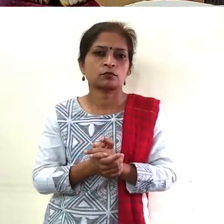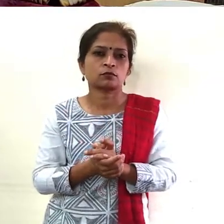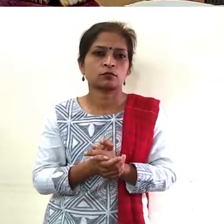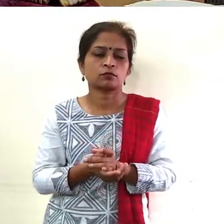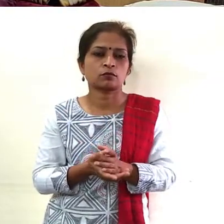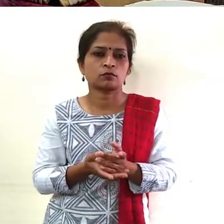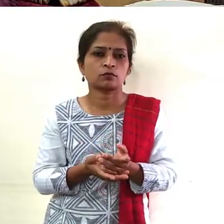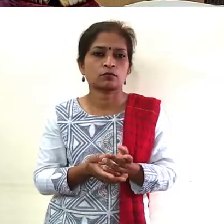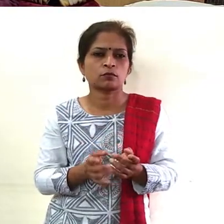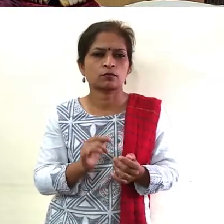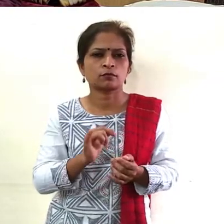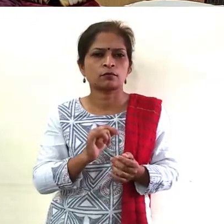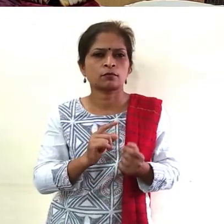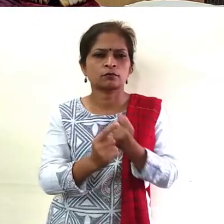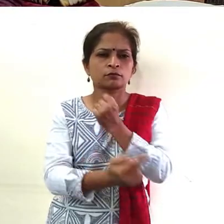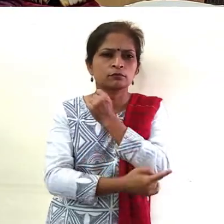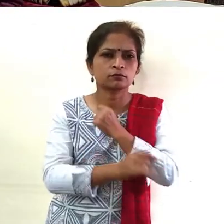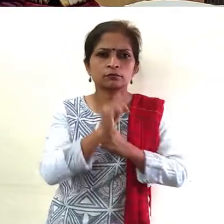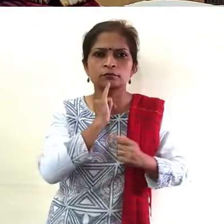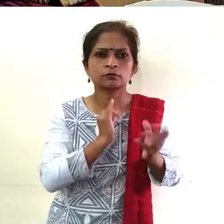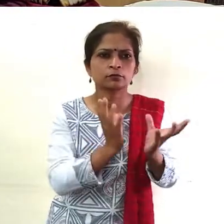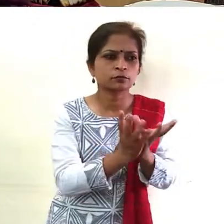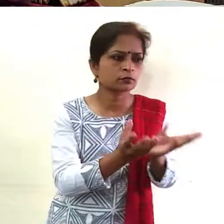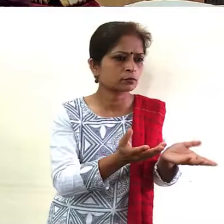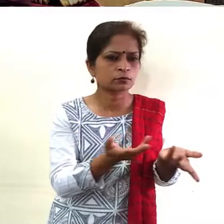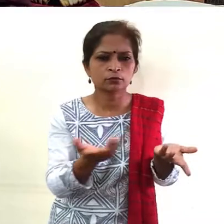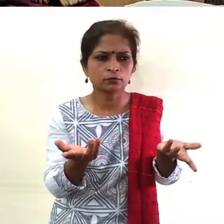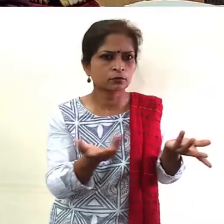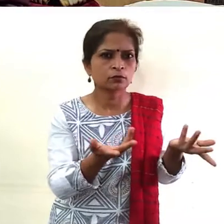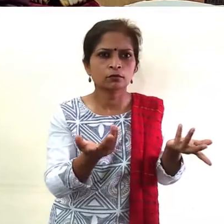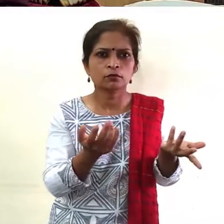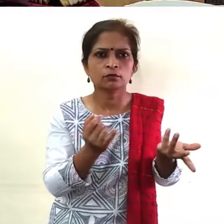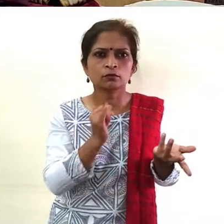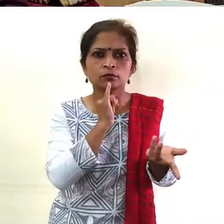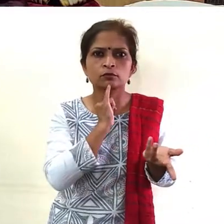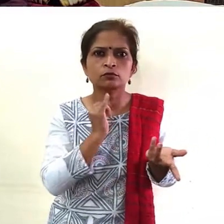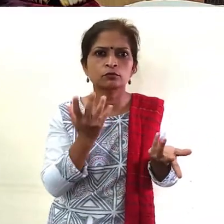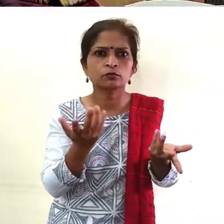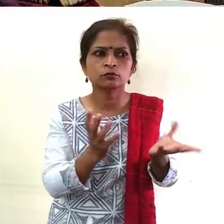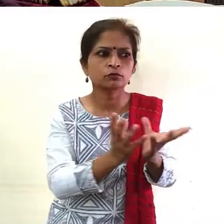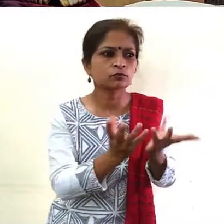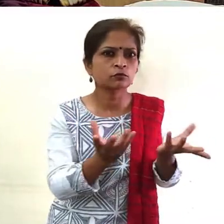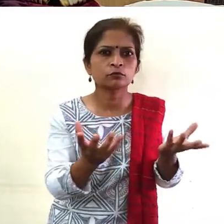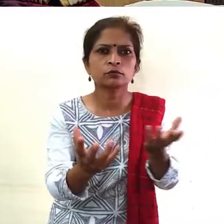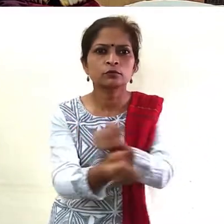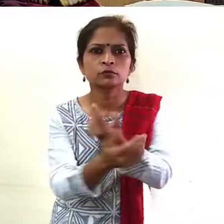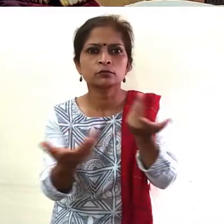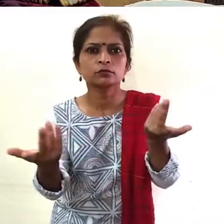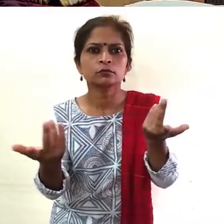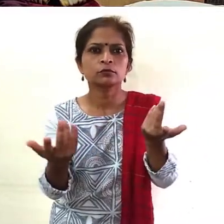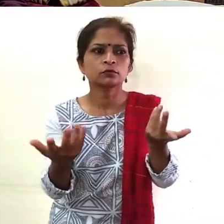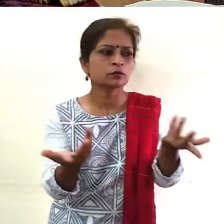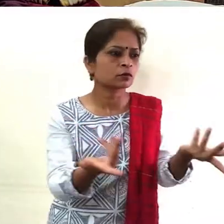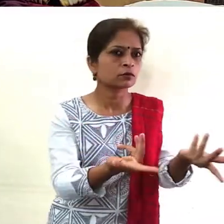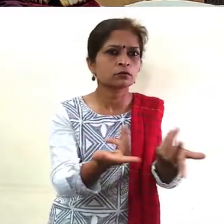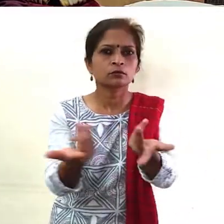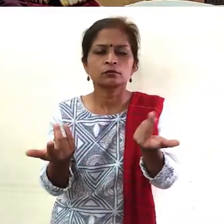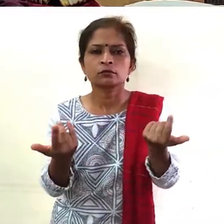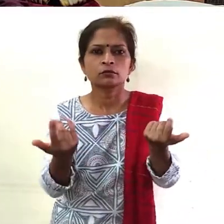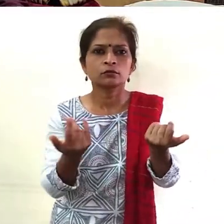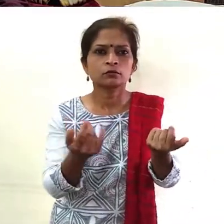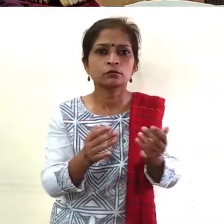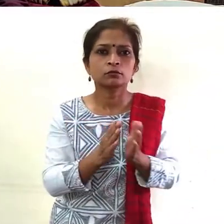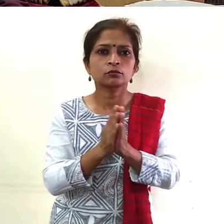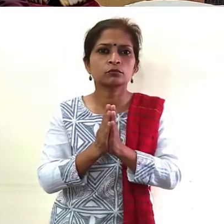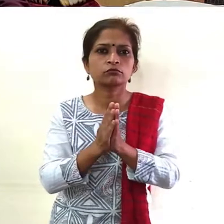और आखिरी फूल चढ़ाने के लिए फूल खोजते हैं और फूल गायब सामने से, फूल नहीं है।